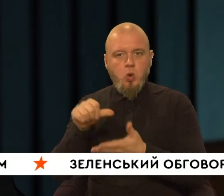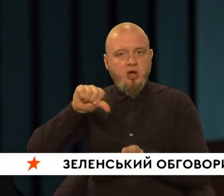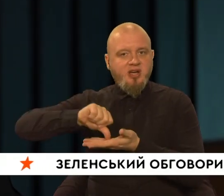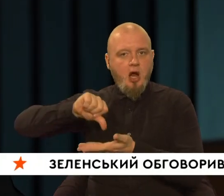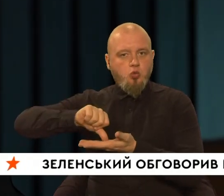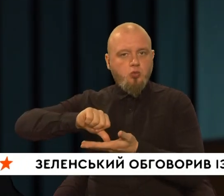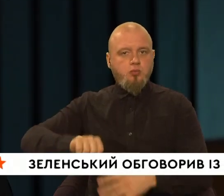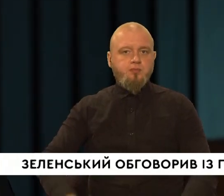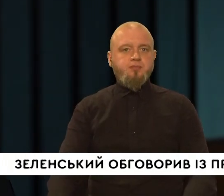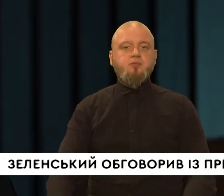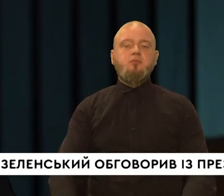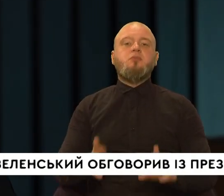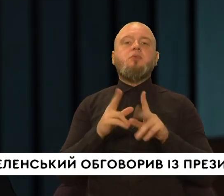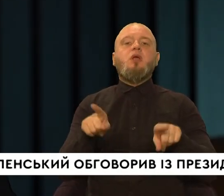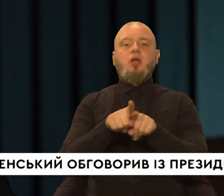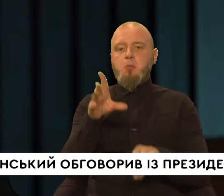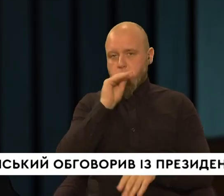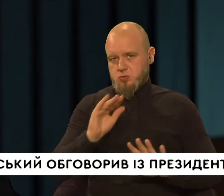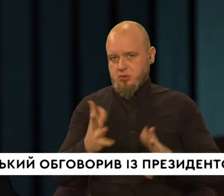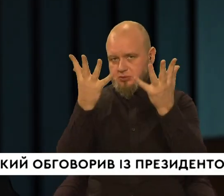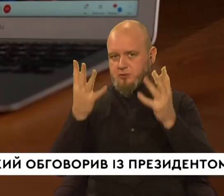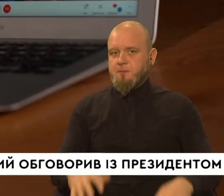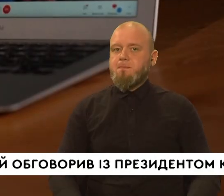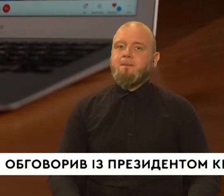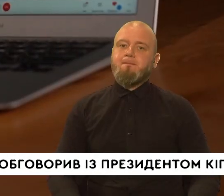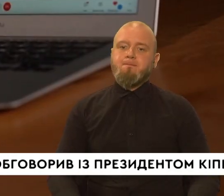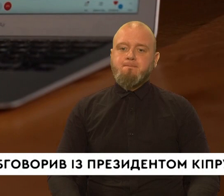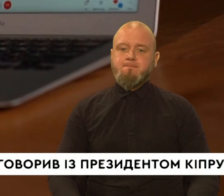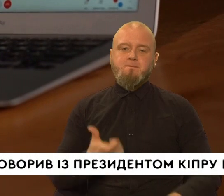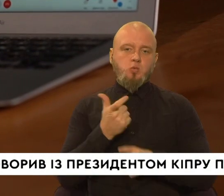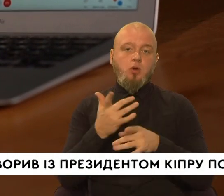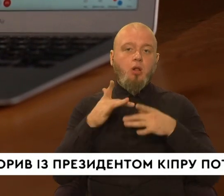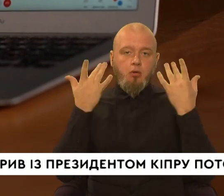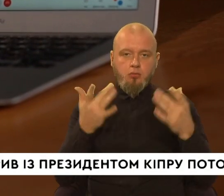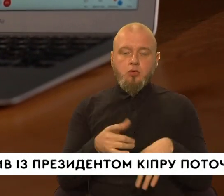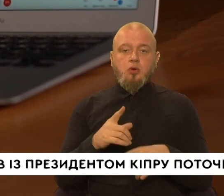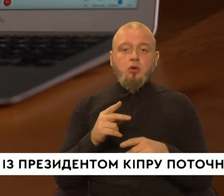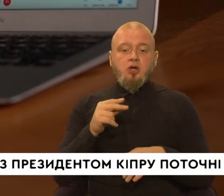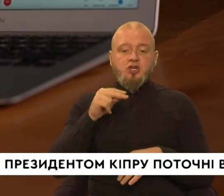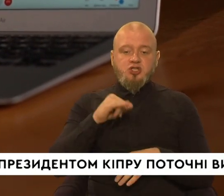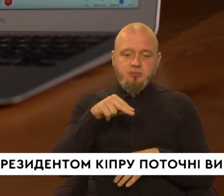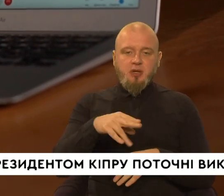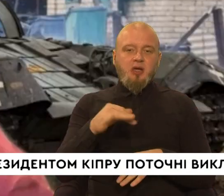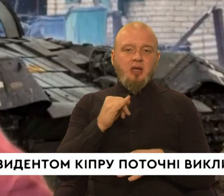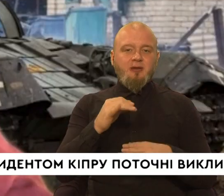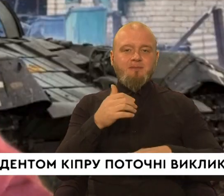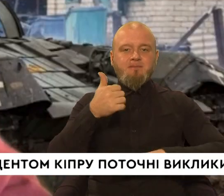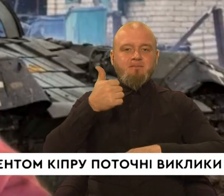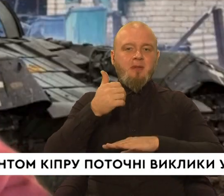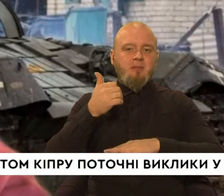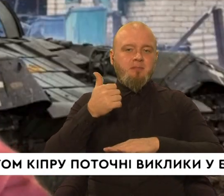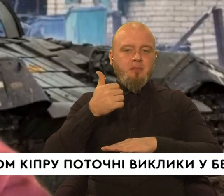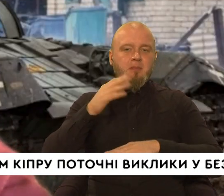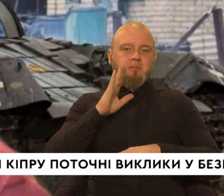Ірану. Як так могло статися? Дуже легко. Чіпи та материнські плати у великій кількості